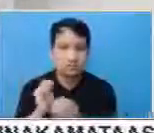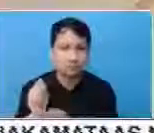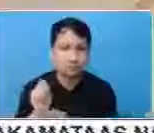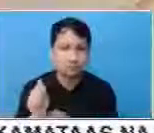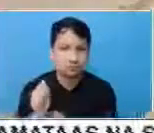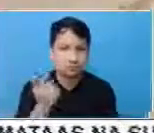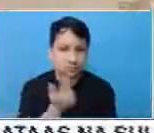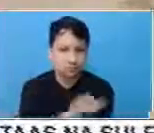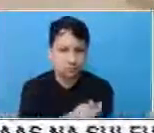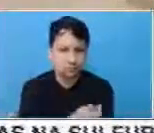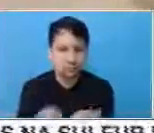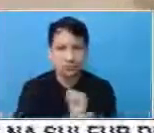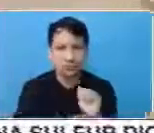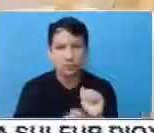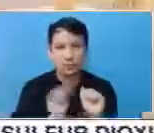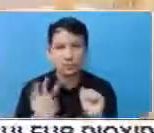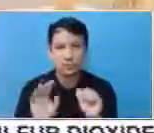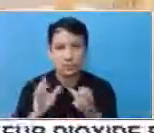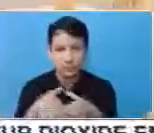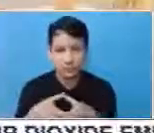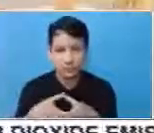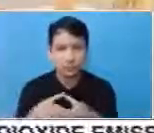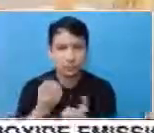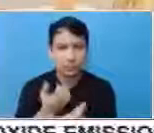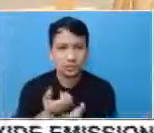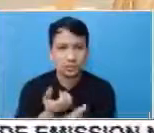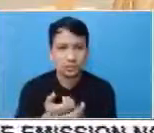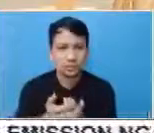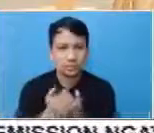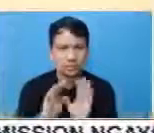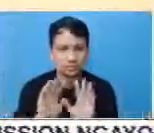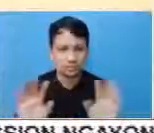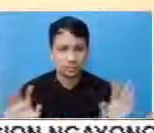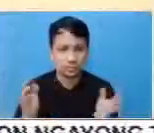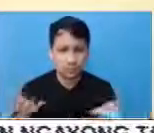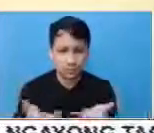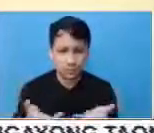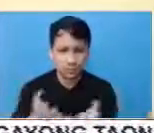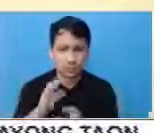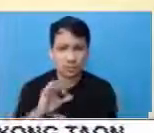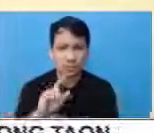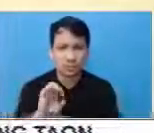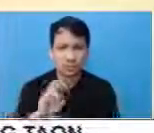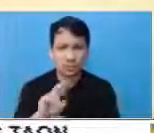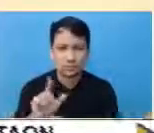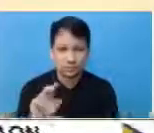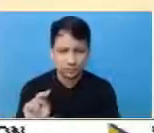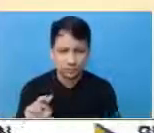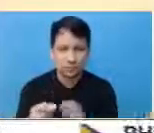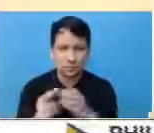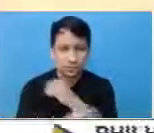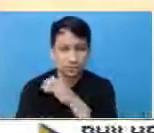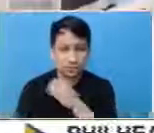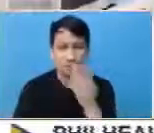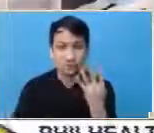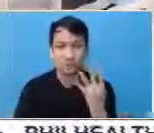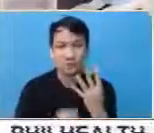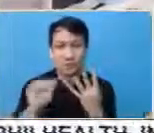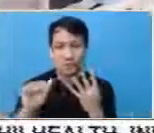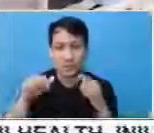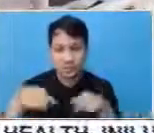at DOH. Gani, dahil dito nga sa Santa Rosa, Laguna, isasagawa ang seremonya, sinilip din naman natin